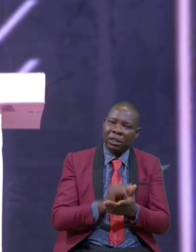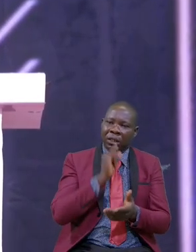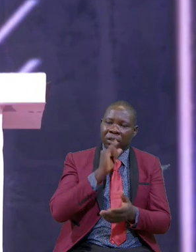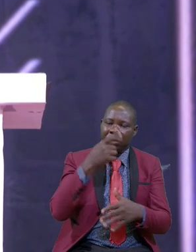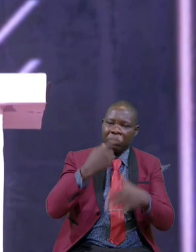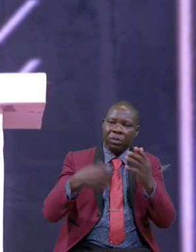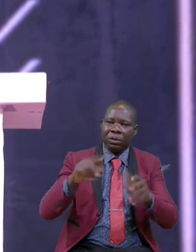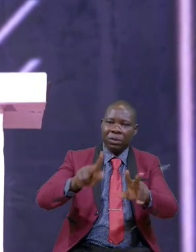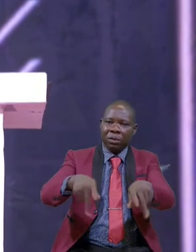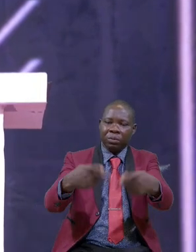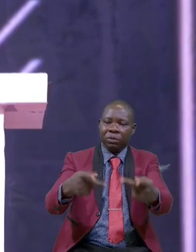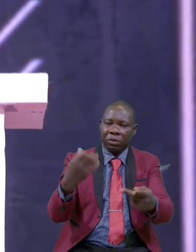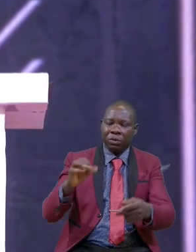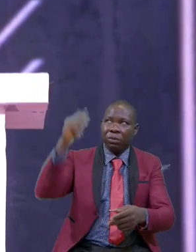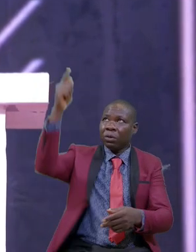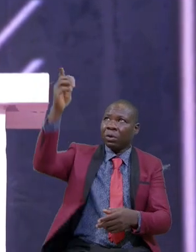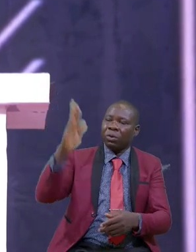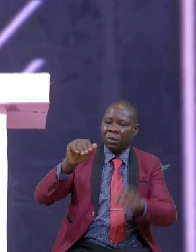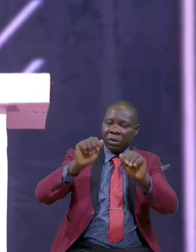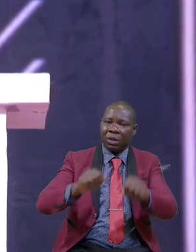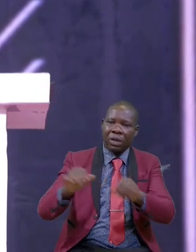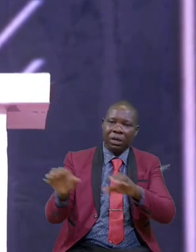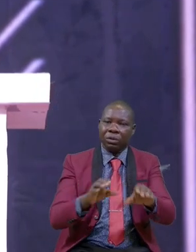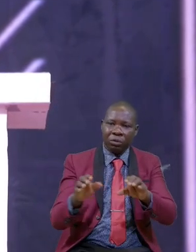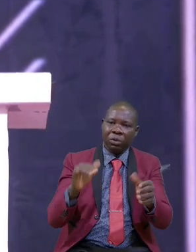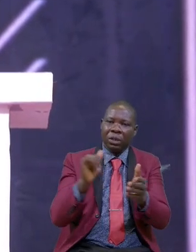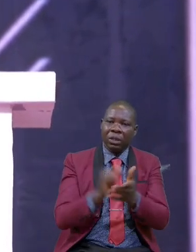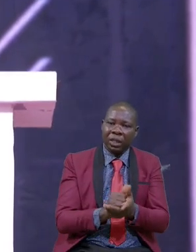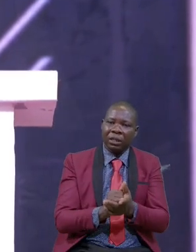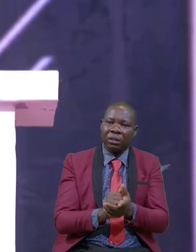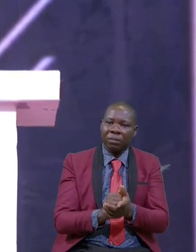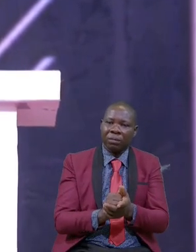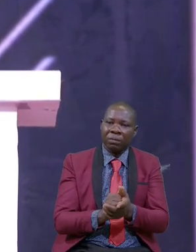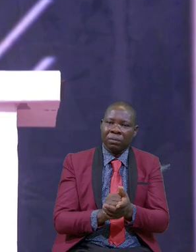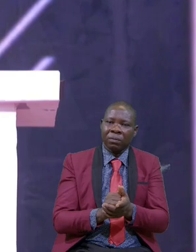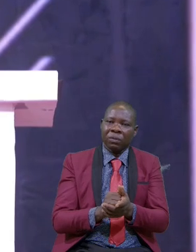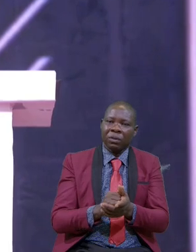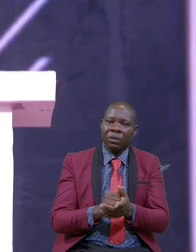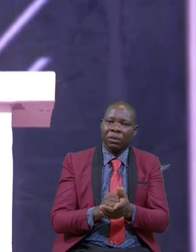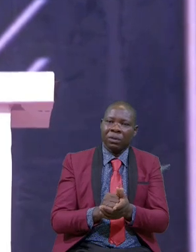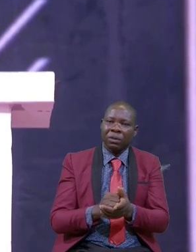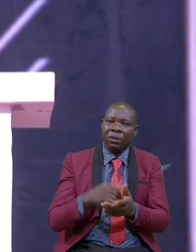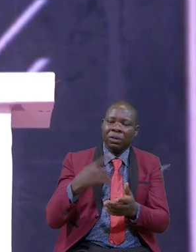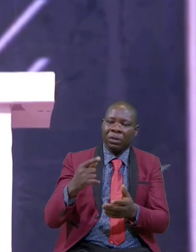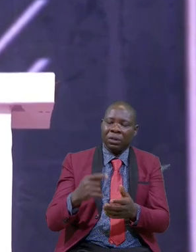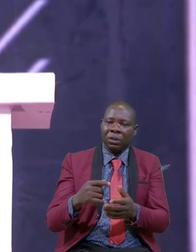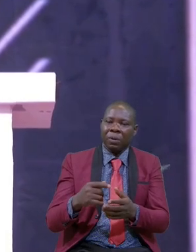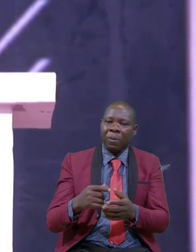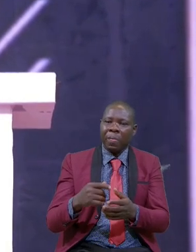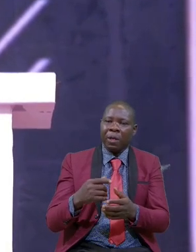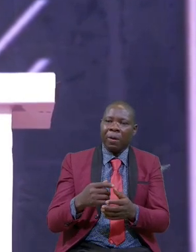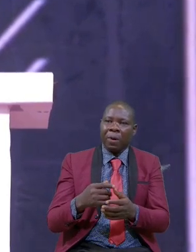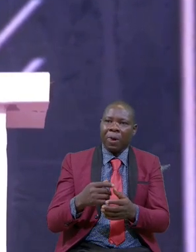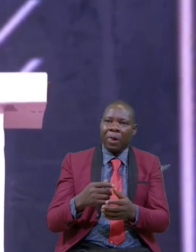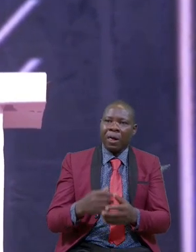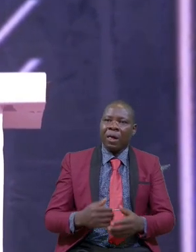de can Dieu do. Peut faire. That is what the extension que of the goodness of God, la bonté the extension de Dieu,